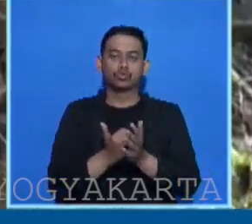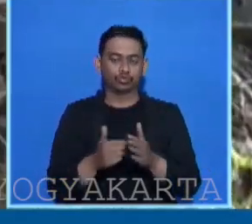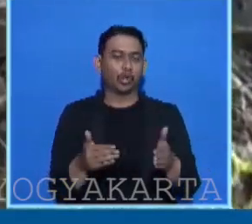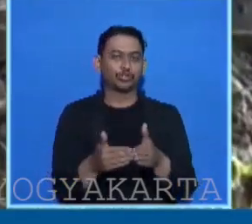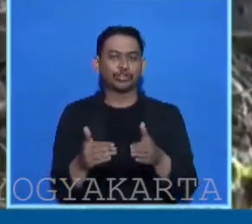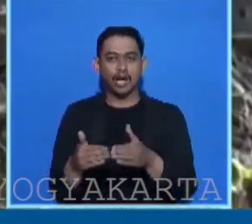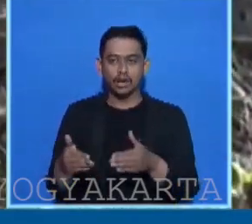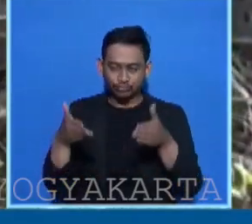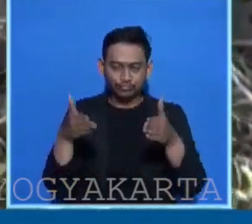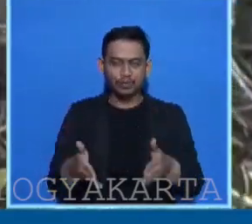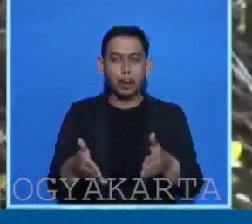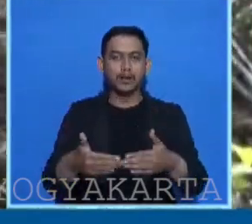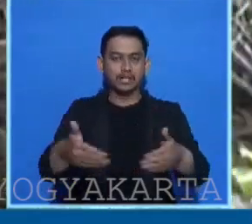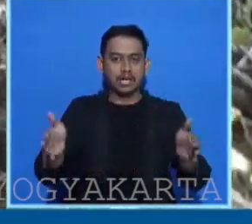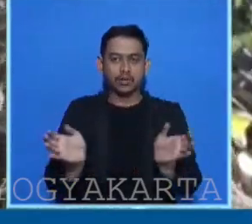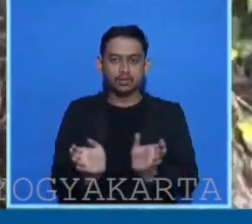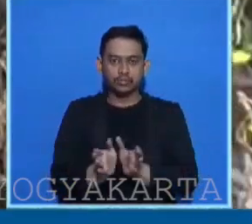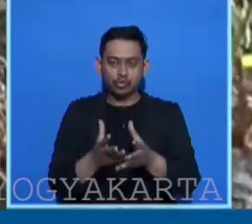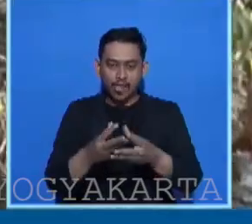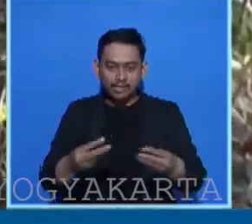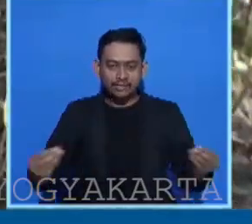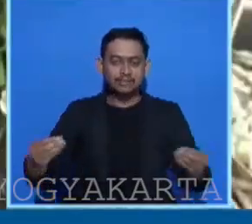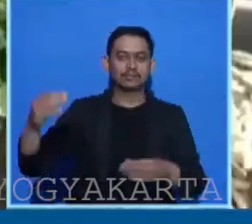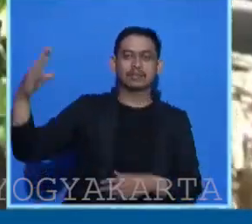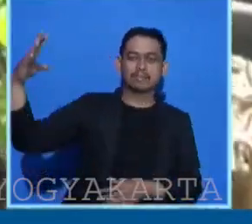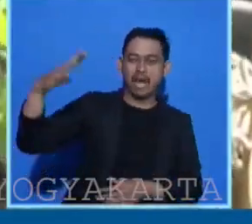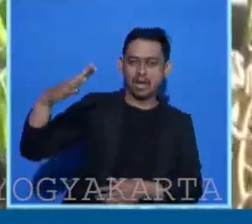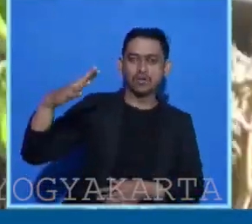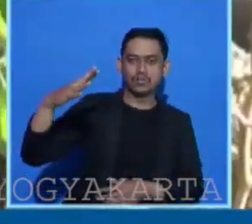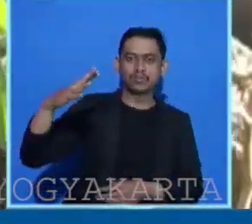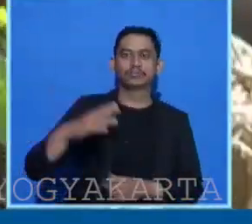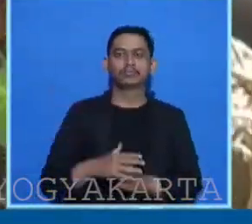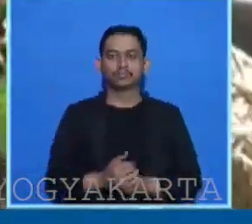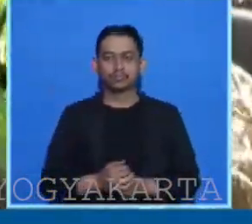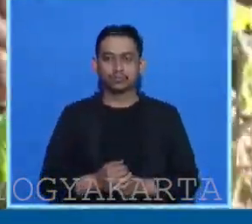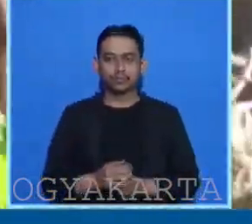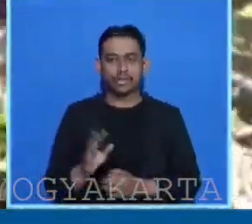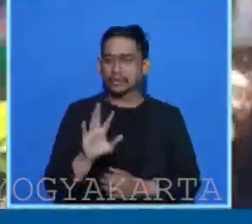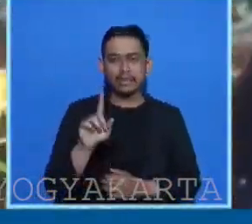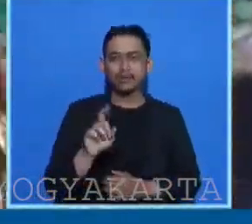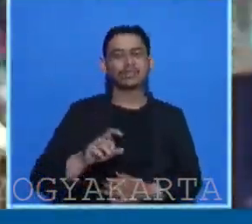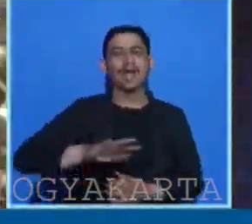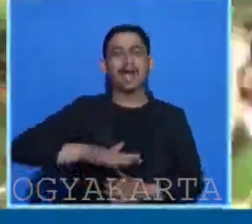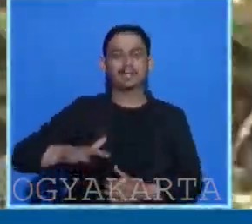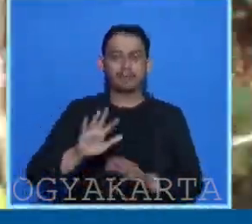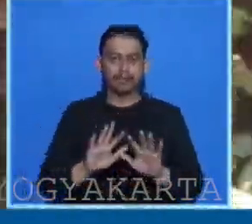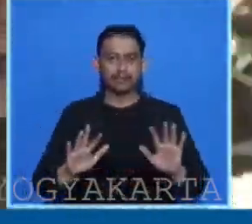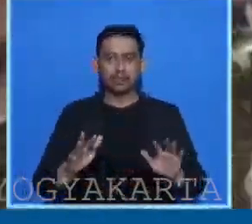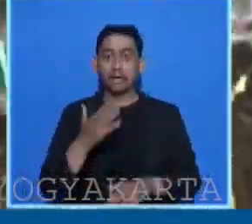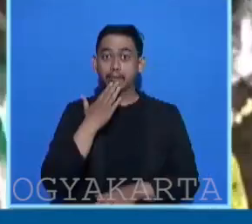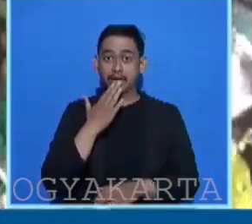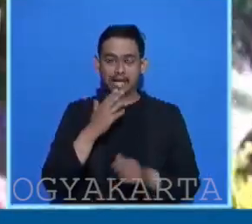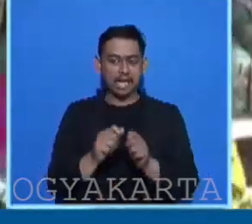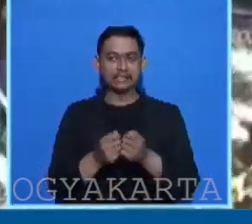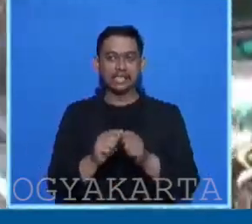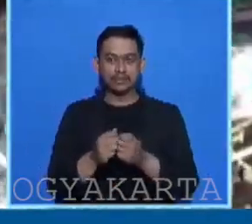Lan boten betaken Toyo ingkang kata nanam kacang-kacangan ikan tahu isi pun kacang tunggak Bayung